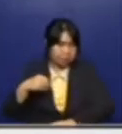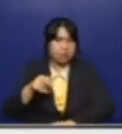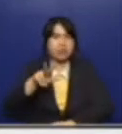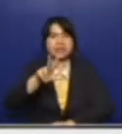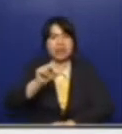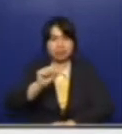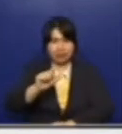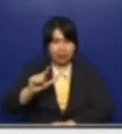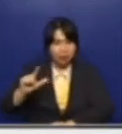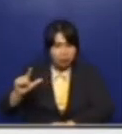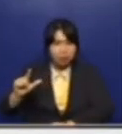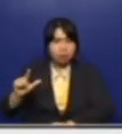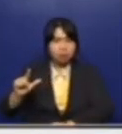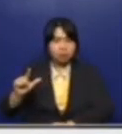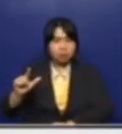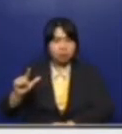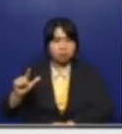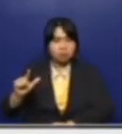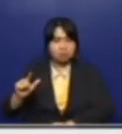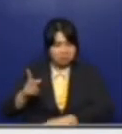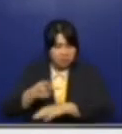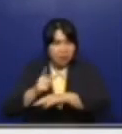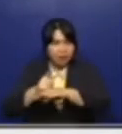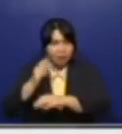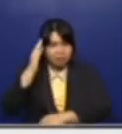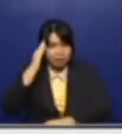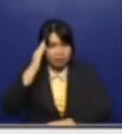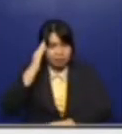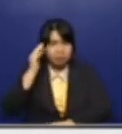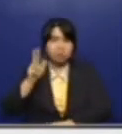300,000 ล้านครับพี่น้องครับท่านประธาน